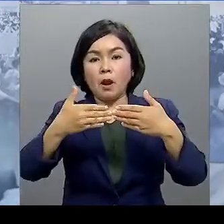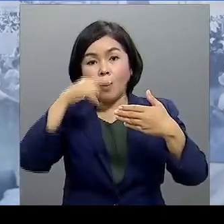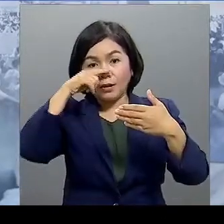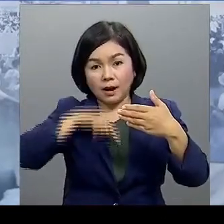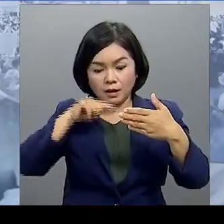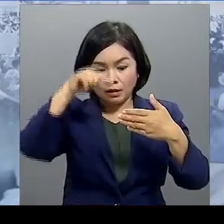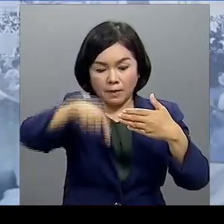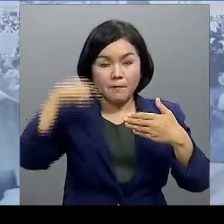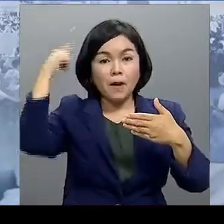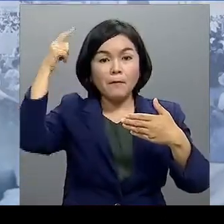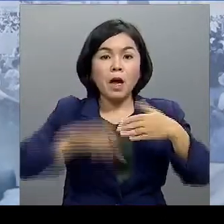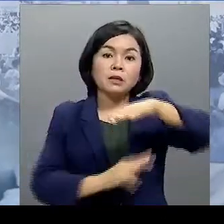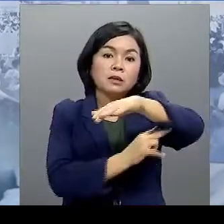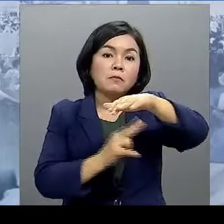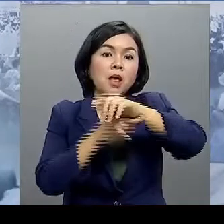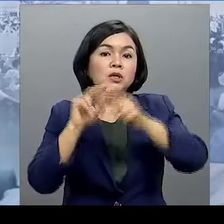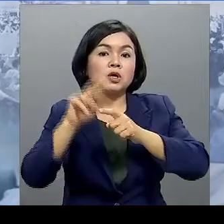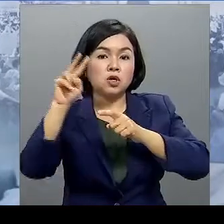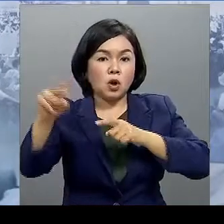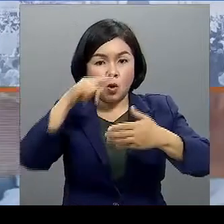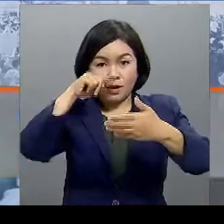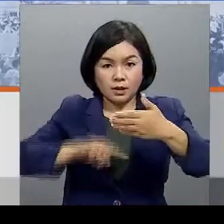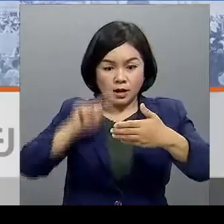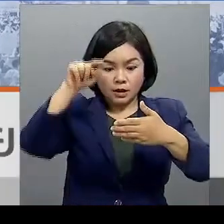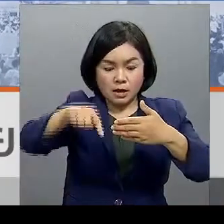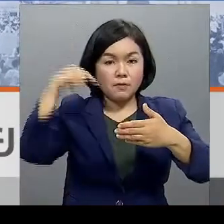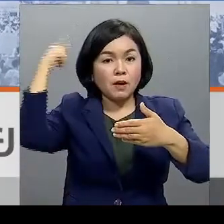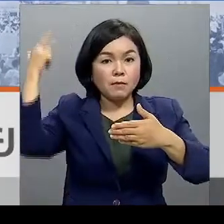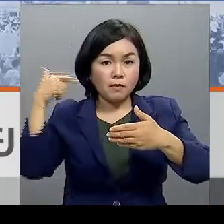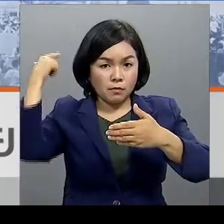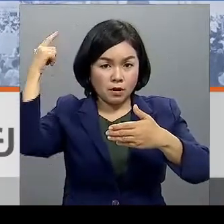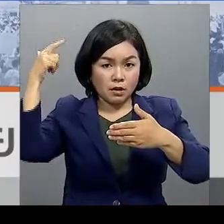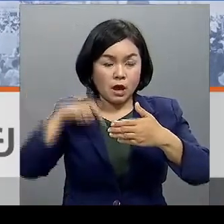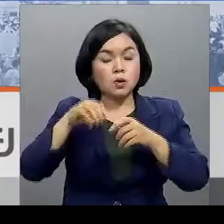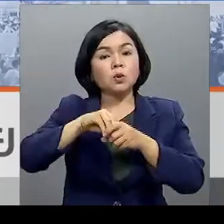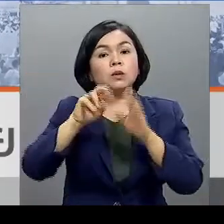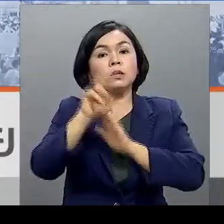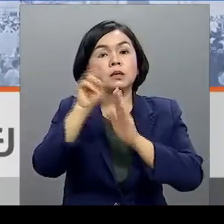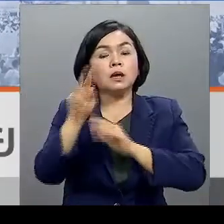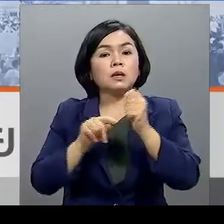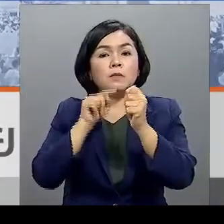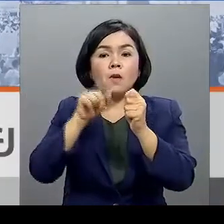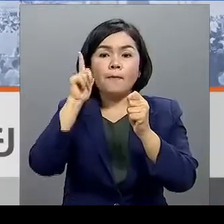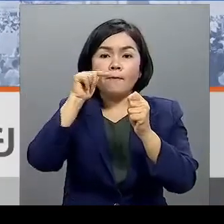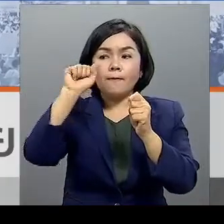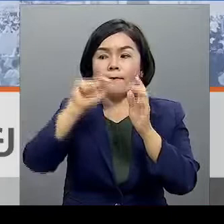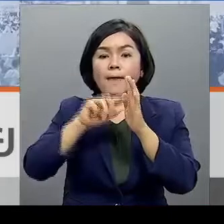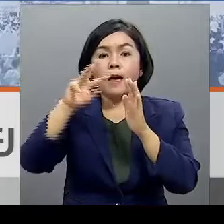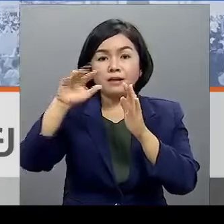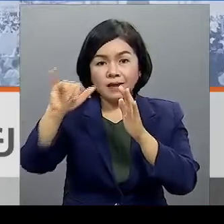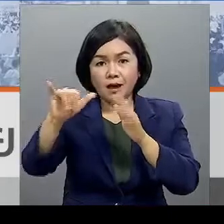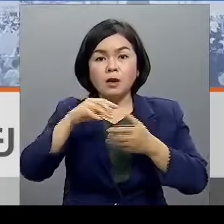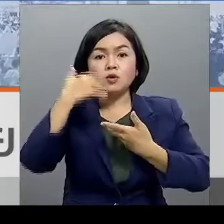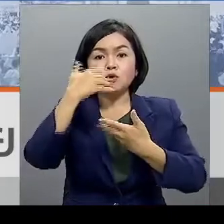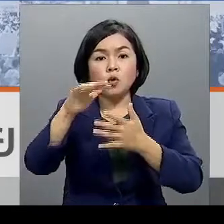มิตรภาพแห่งที่ 2บ้านสันผักฮี้ตำบลแม่สายอำเภอแม่สายจังหวัดเชียงรายเพื่อรอการส่งออกไปยังประเทศเงินมารวม